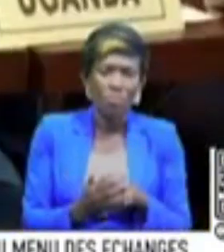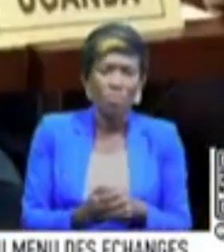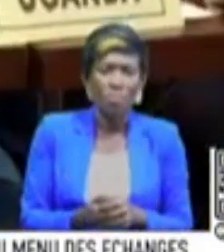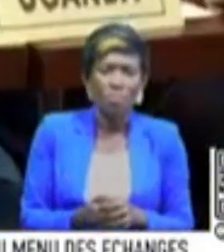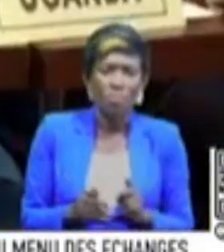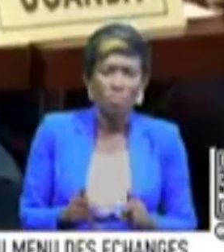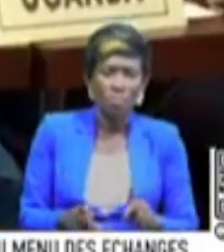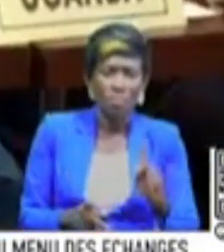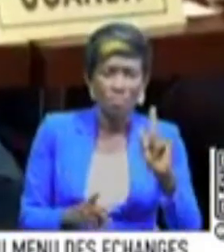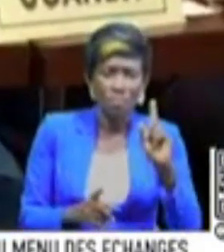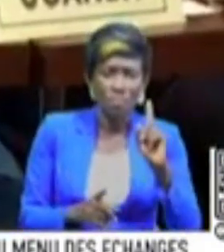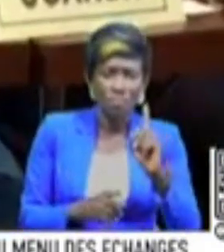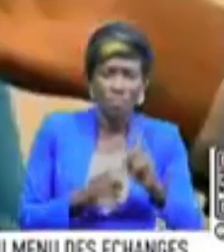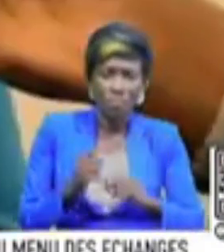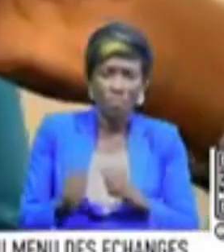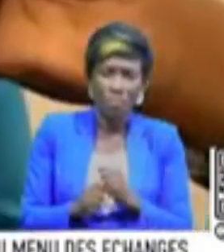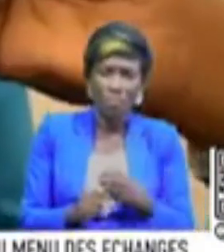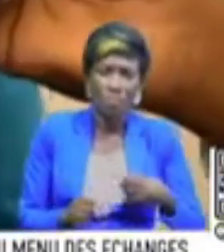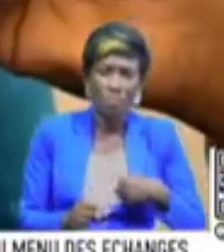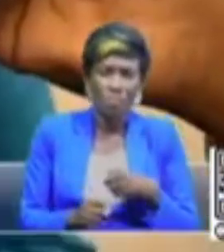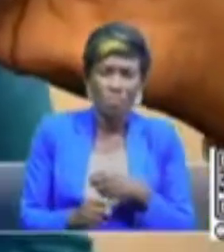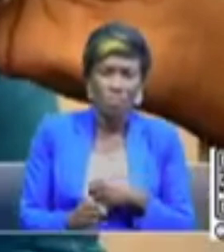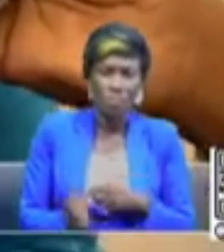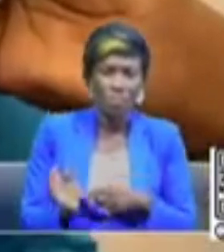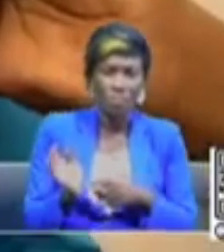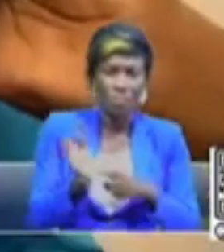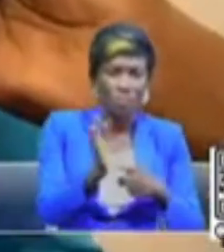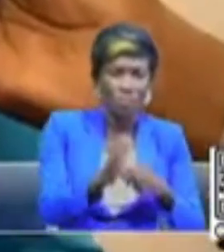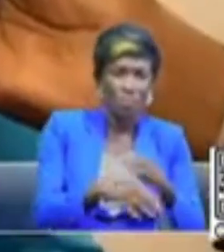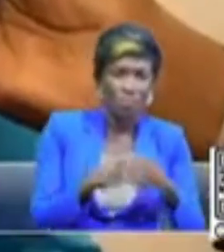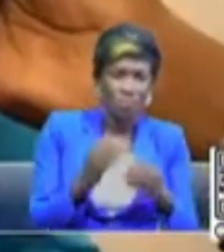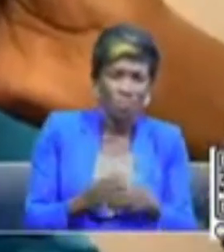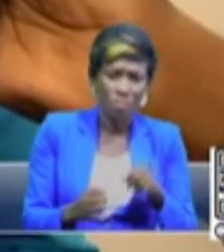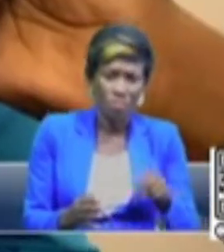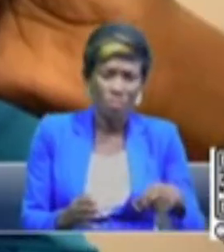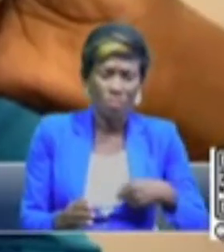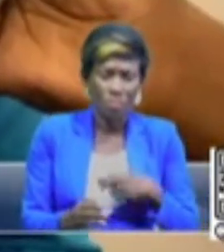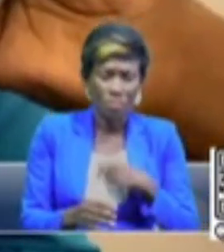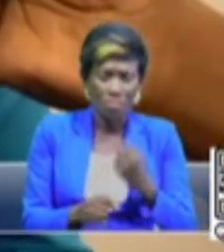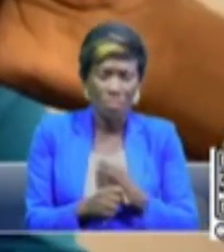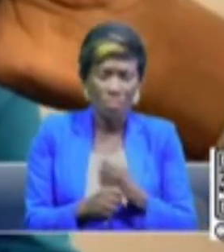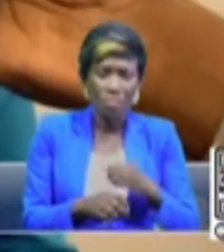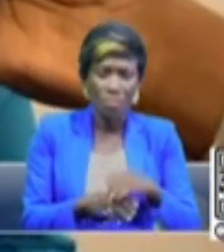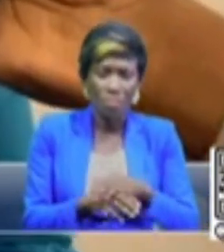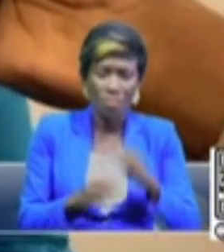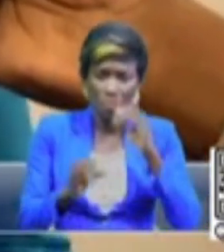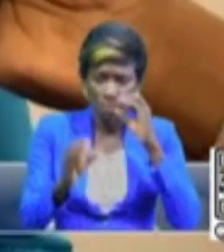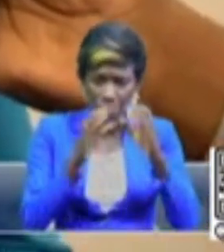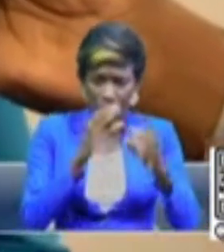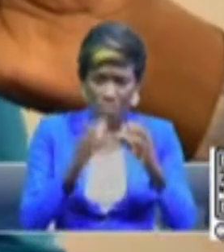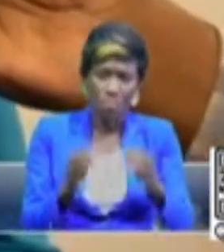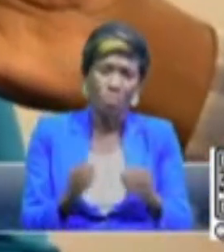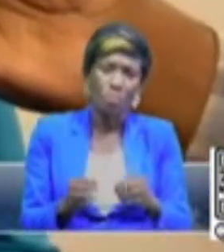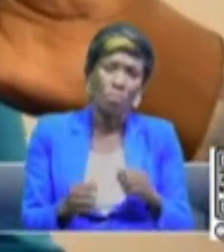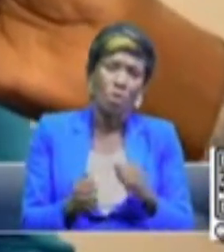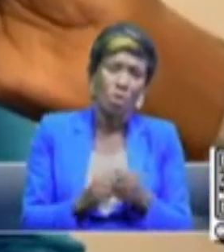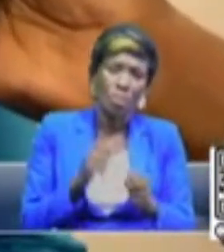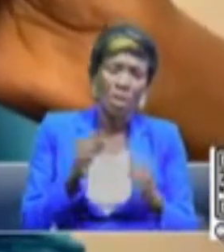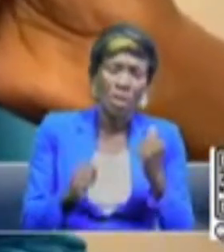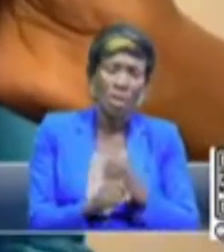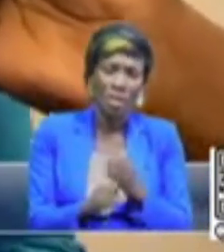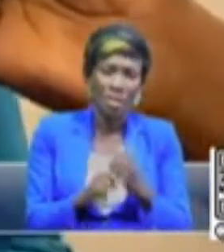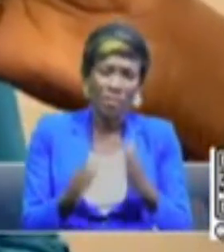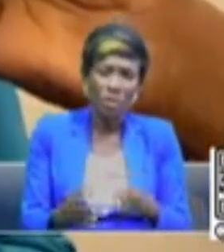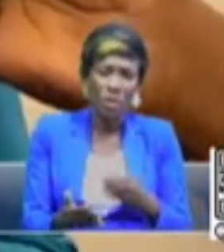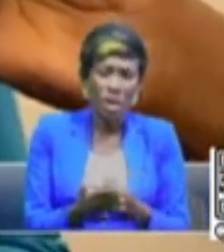Nous avons présenté donc toutes les avancées, tout ce qui a été fait dans le secteur de la communication, les salaires qui ont été revalorisés,